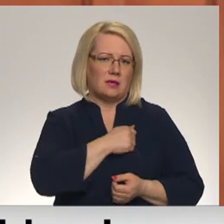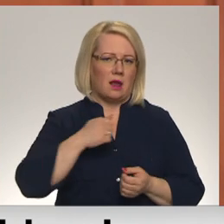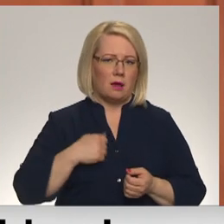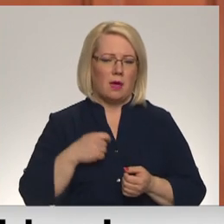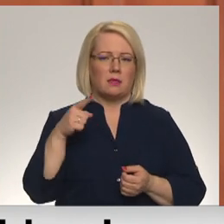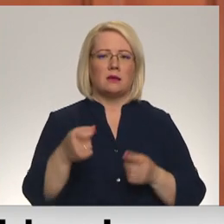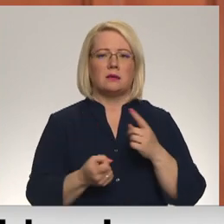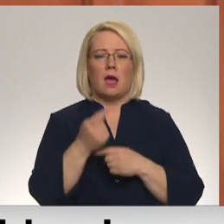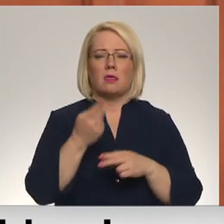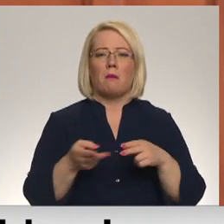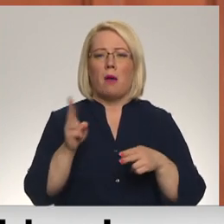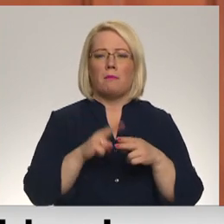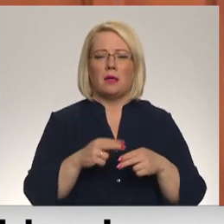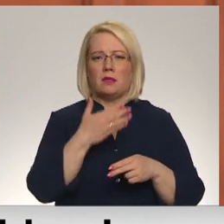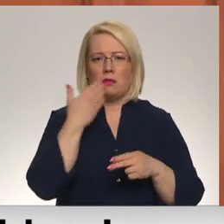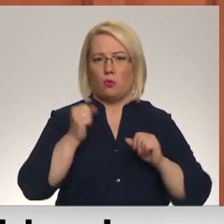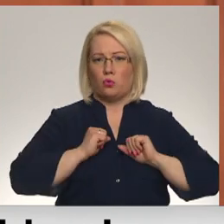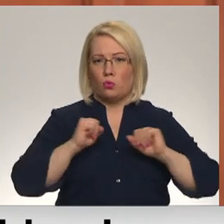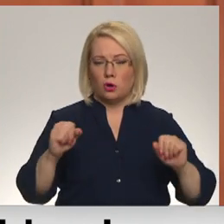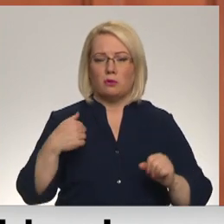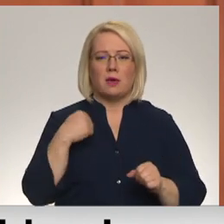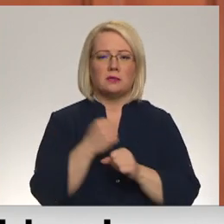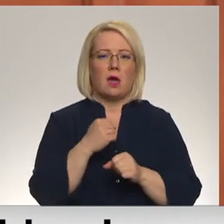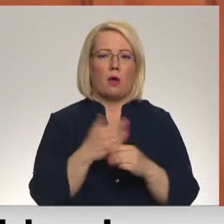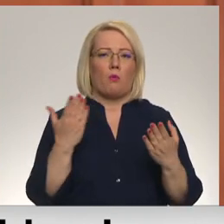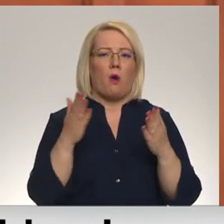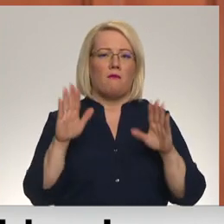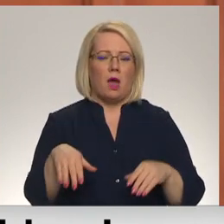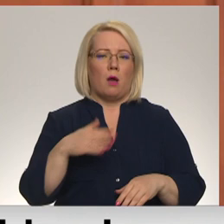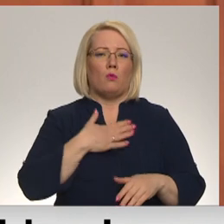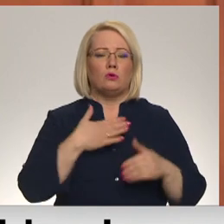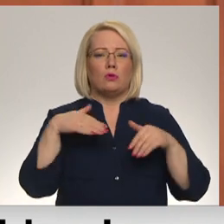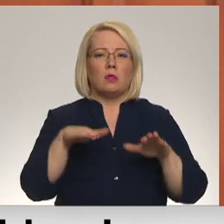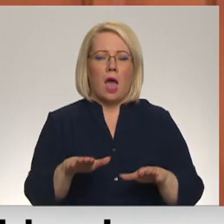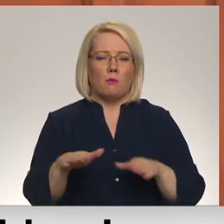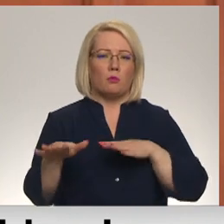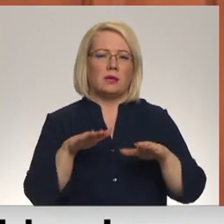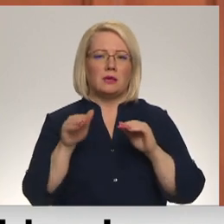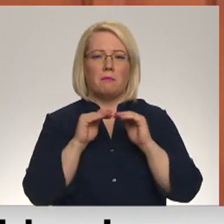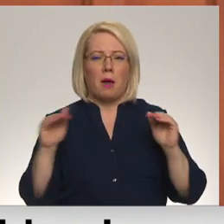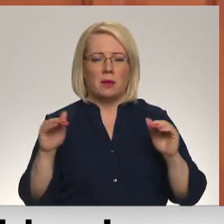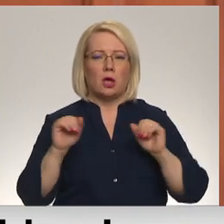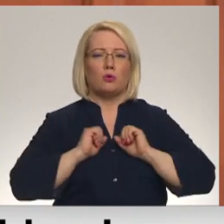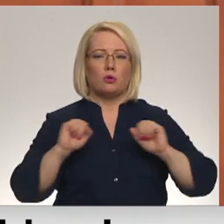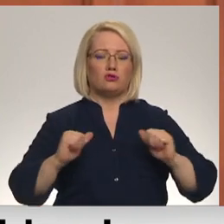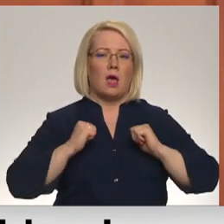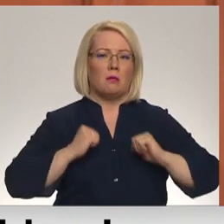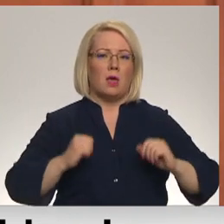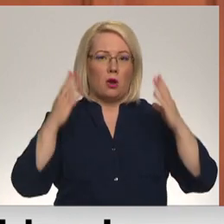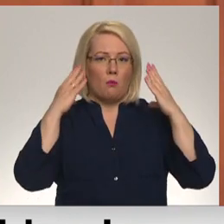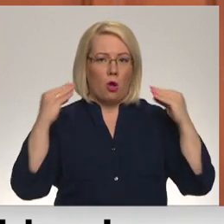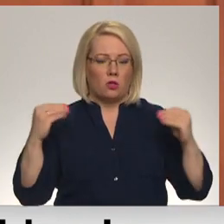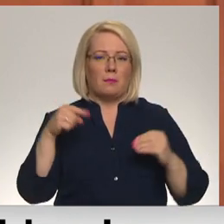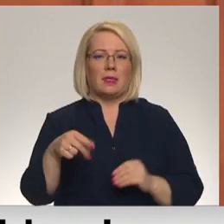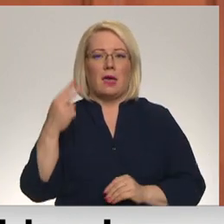papildu nedrošību. Mēs darām, ko vien varam, un mūsu lēmumu un rīcības pamatā pirmkārt ir nodrošināt mieru Moldovā. Taču, protams,